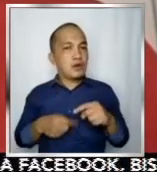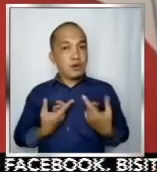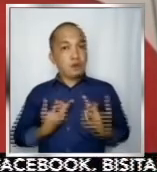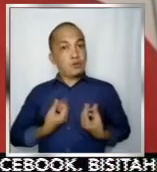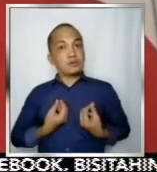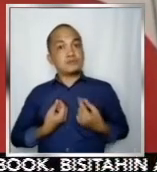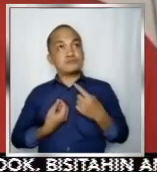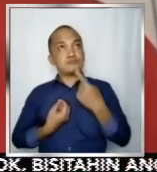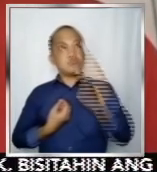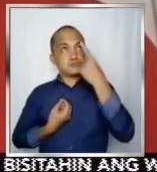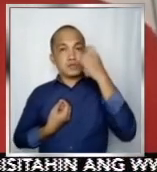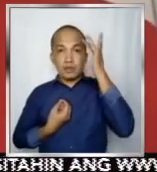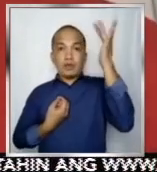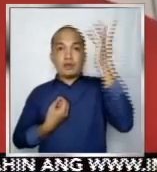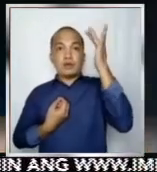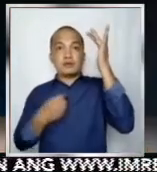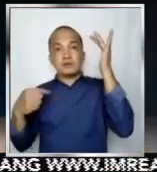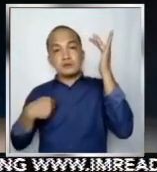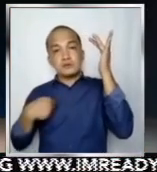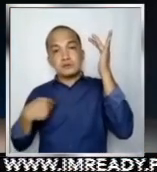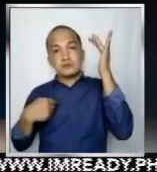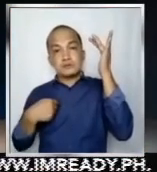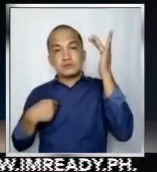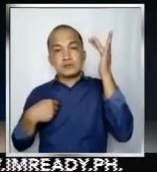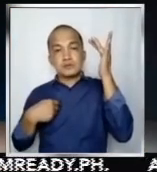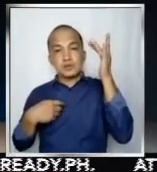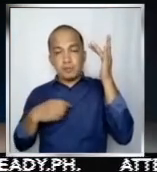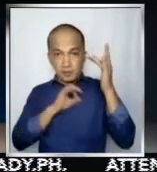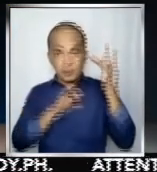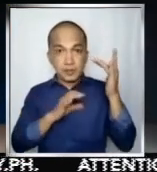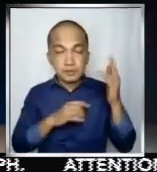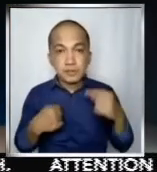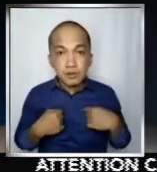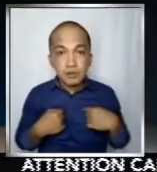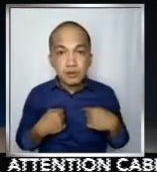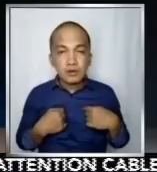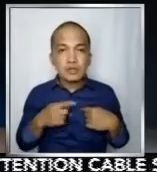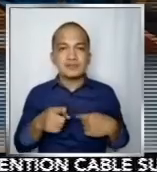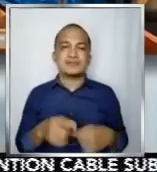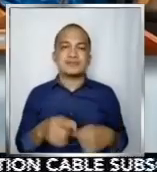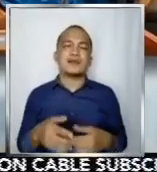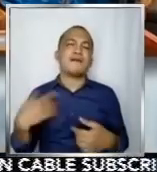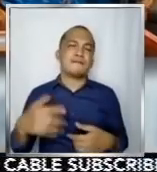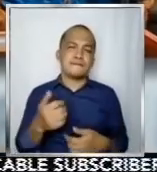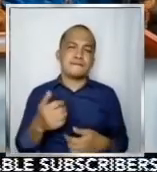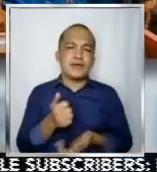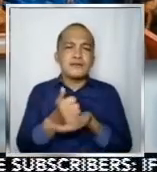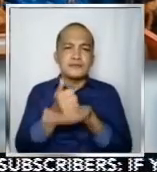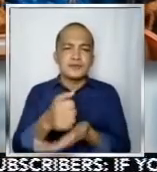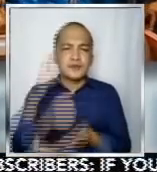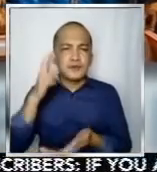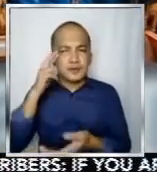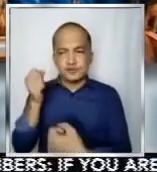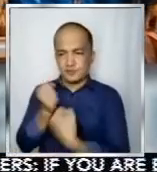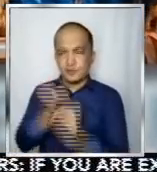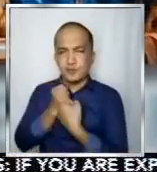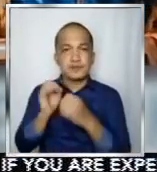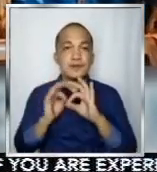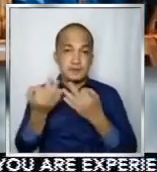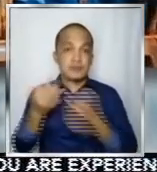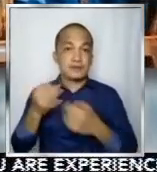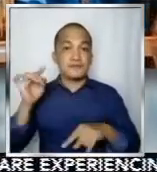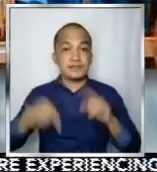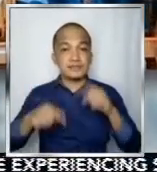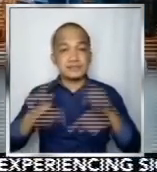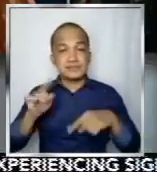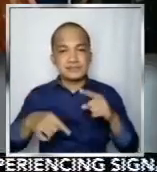that magbe-benefit ako? Nakakatulong din kay Rocco ang suporta ng pamilya, mga kaibigan at ng girlfriend na si